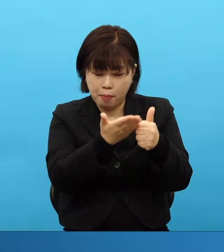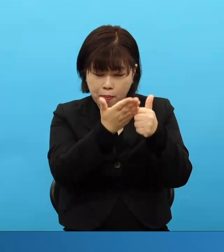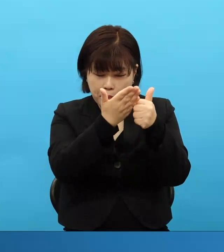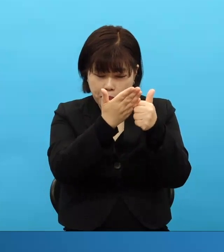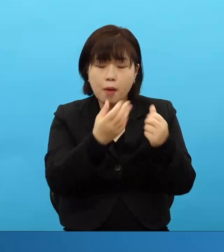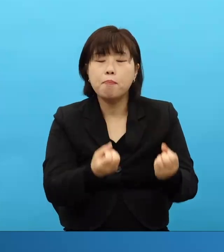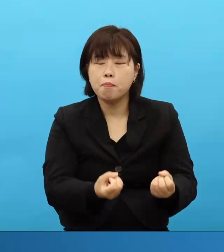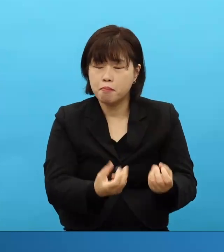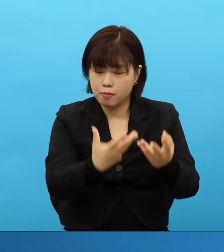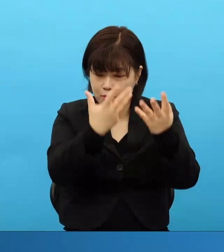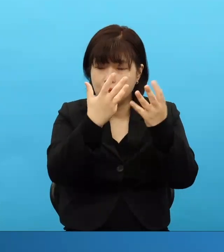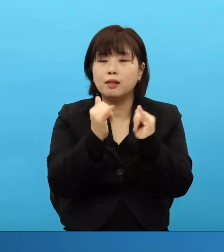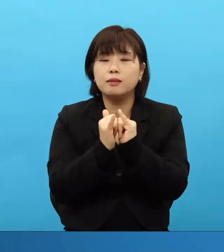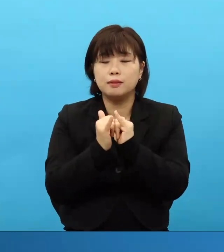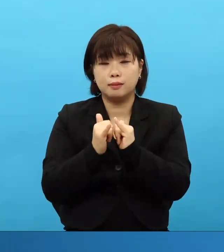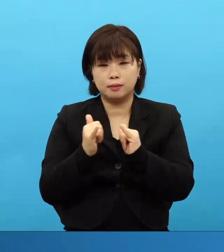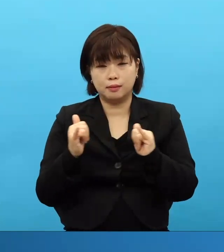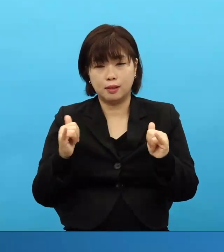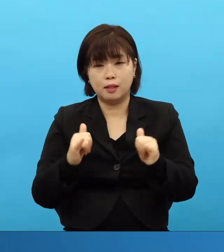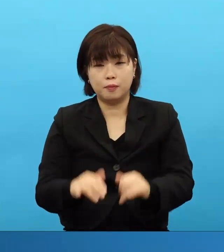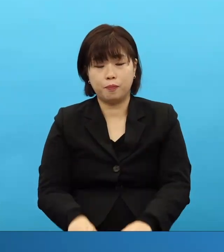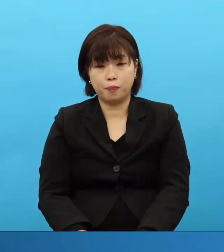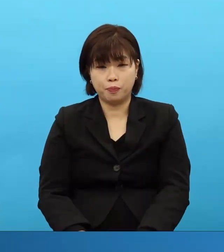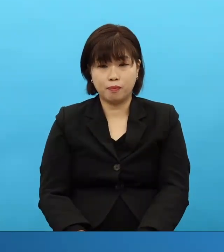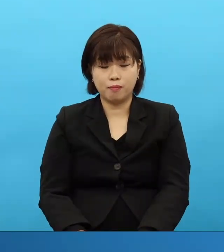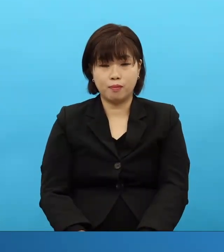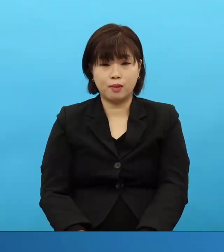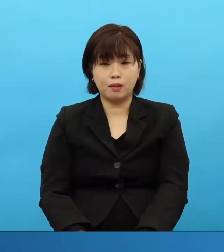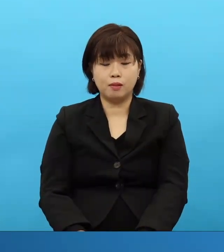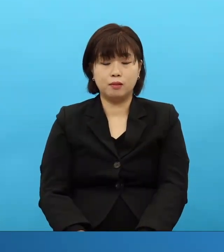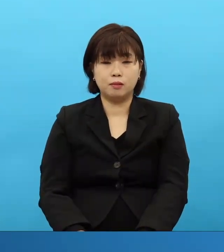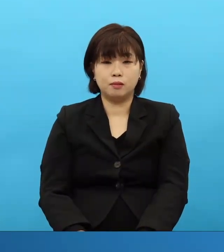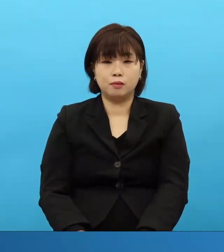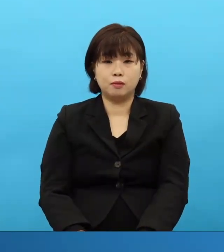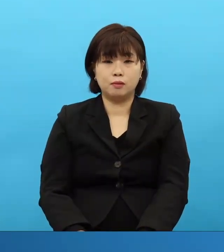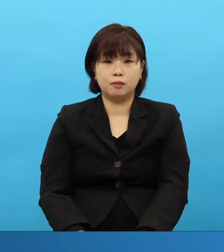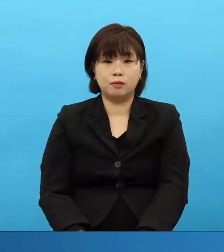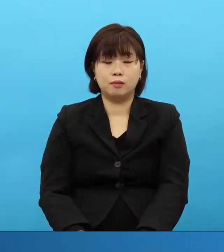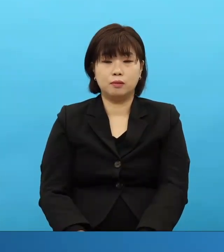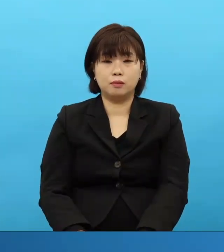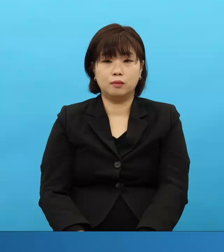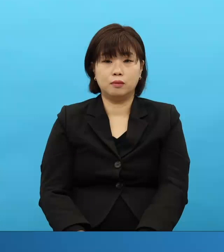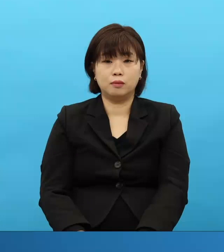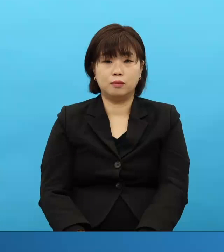behind. 이사야가 나를 보내소서 아니야. 그랬어요. Isaiah said, "Send me," and Lord said, "No."